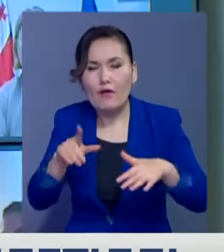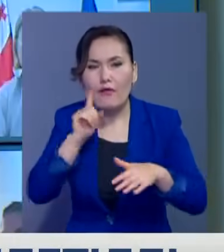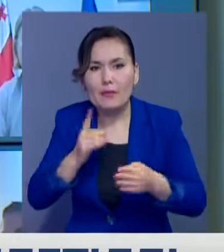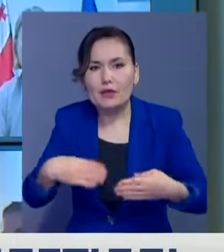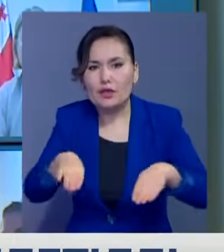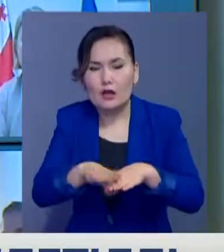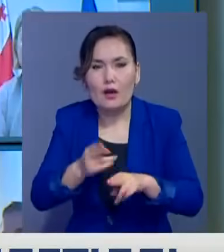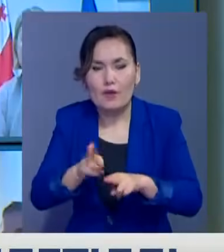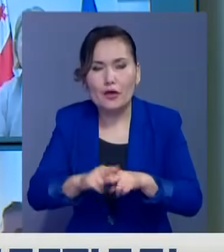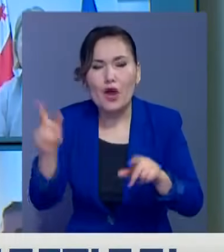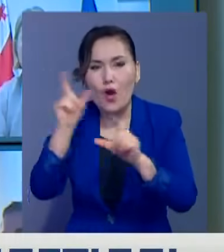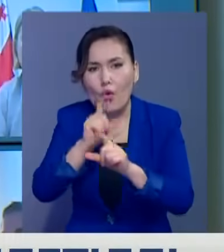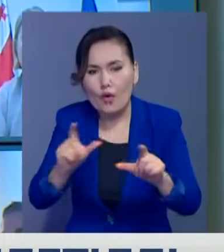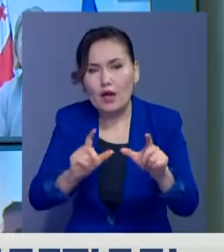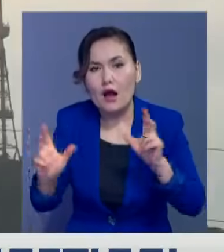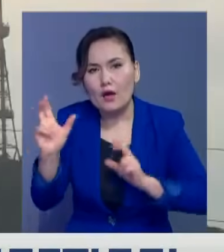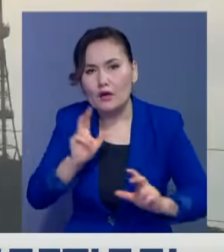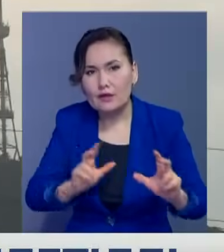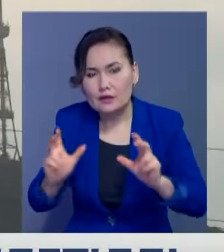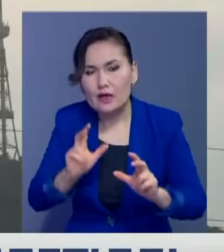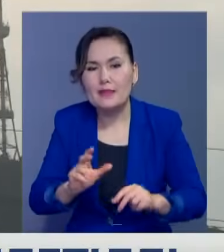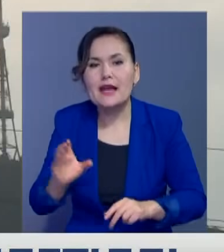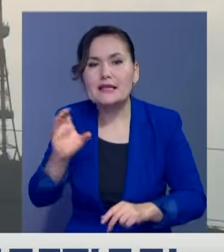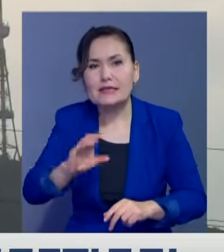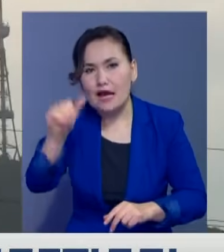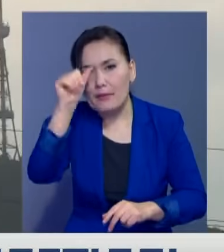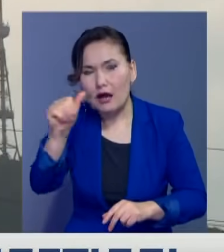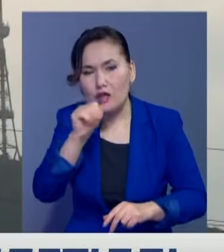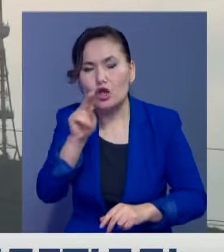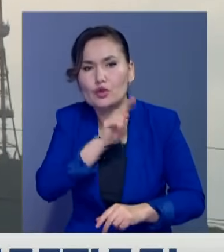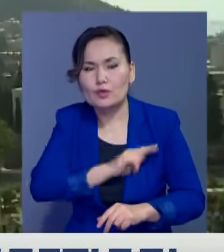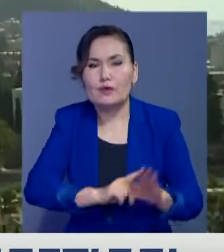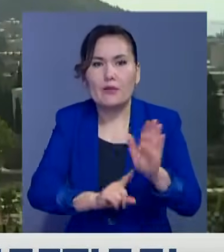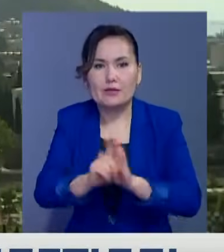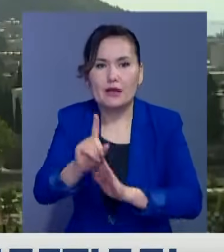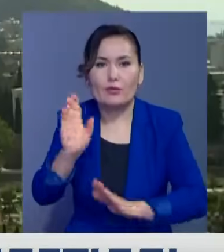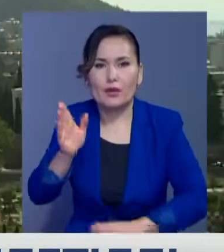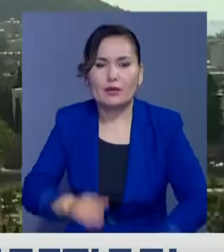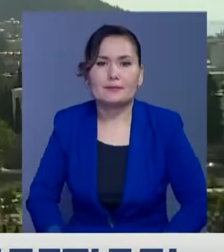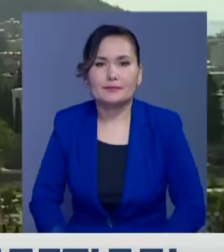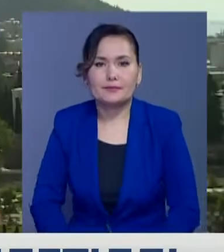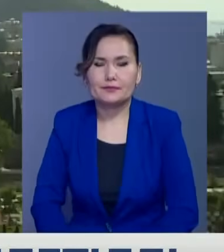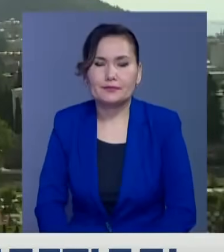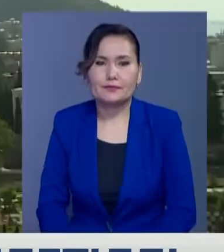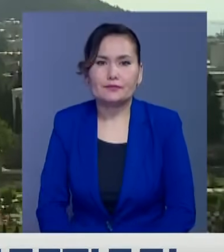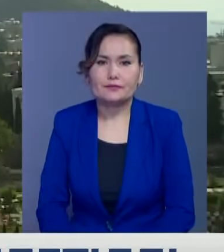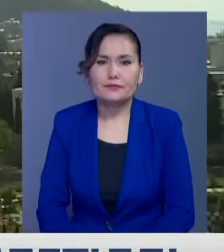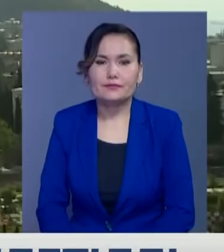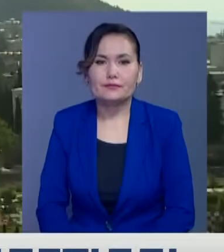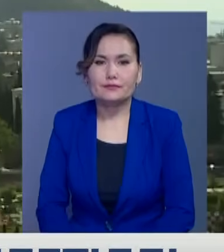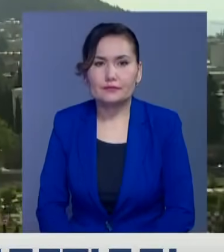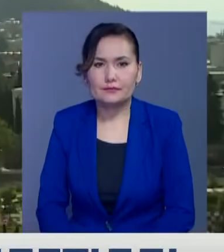орындары өз жұмысын тек 40 айында бастайды. Аслан Иса, Юлия Тужилкина, Хабар 24,